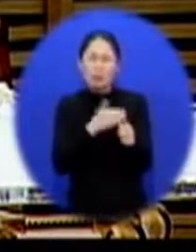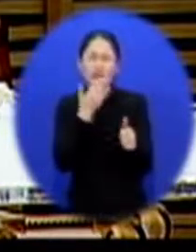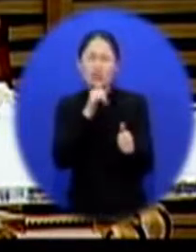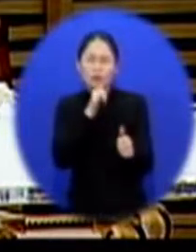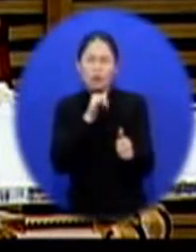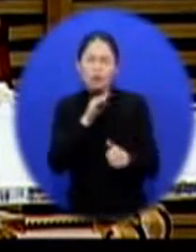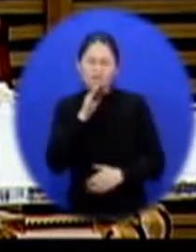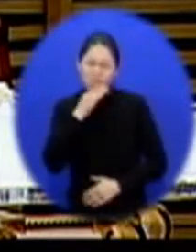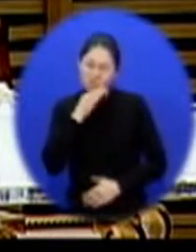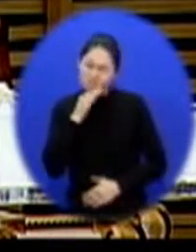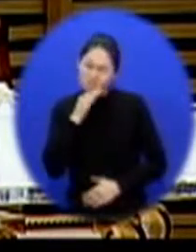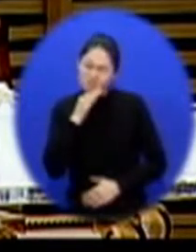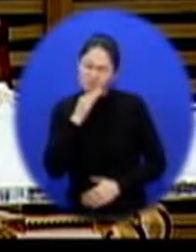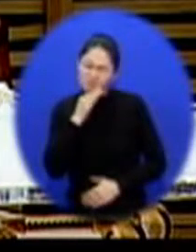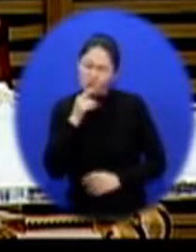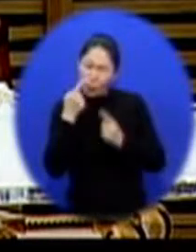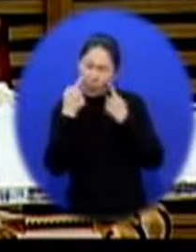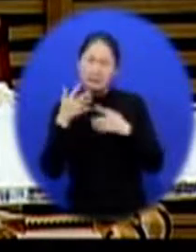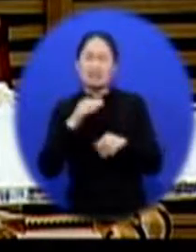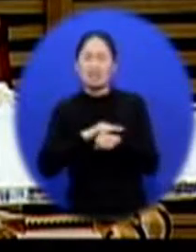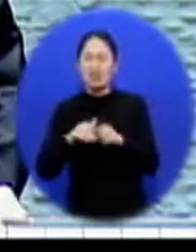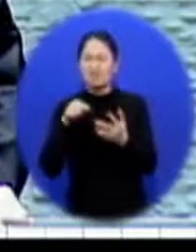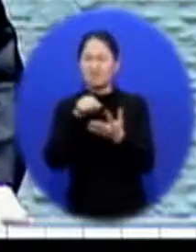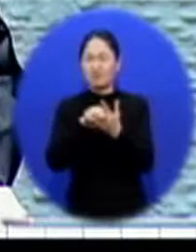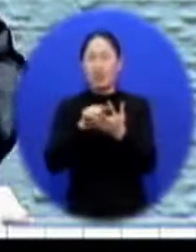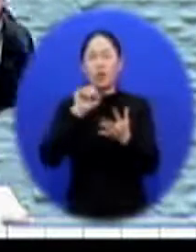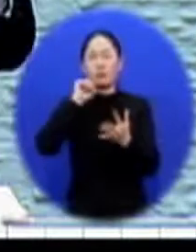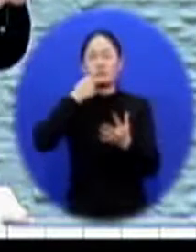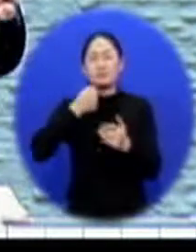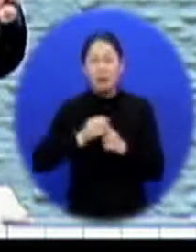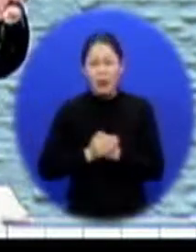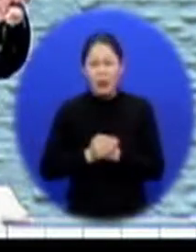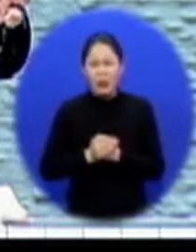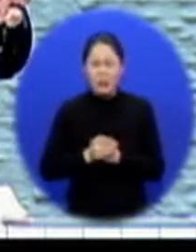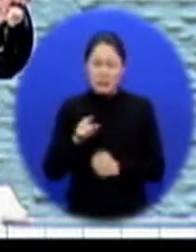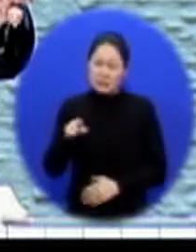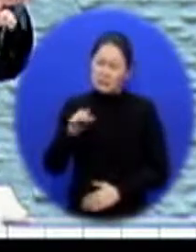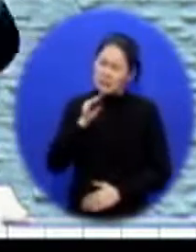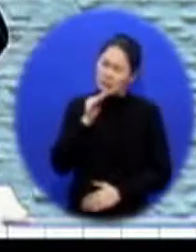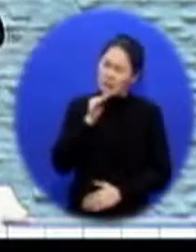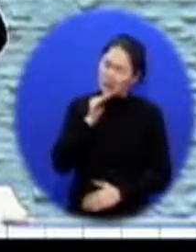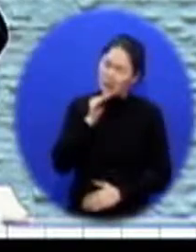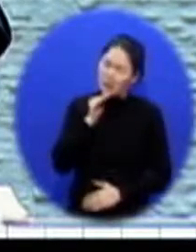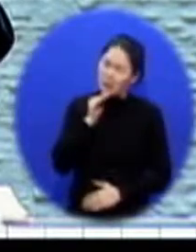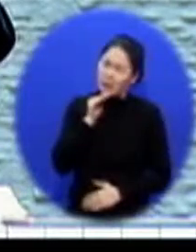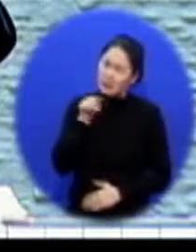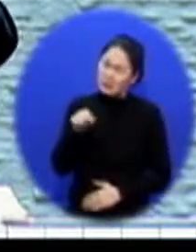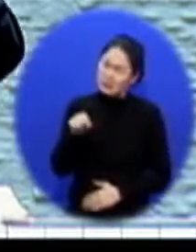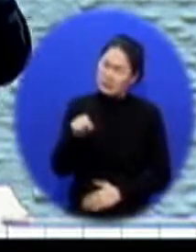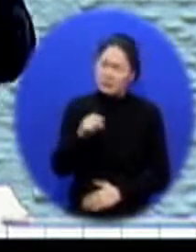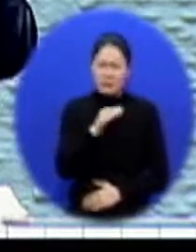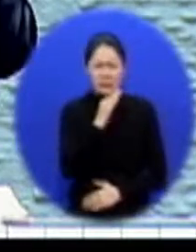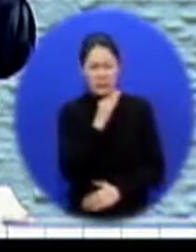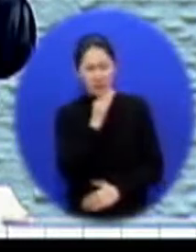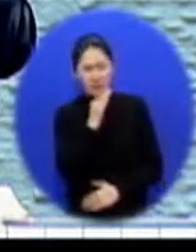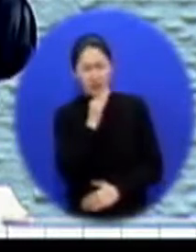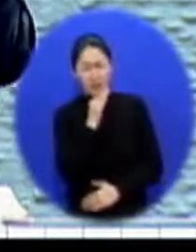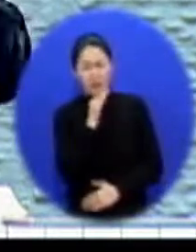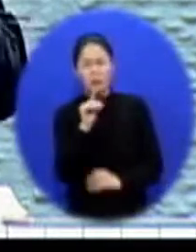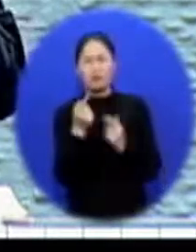진의를 알기가 어렵습니다 항상 이것이 진짜 할까 이것이 진짜 할까